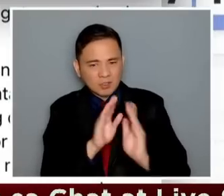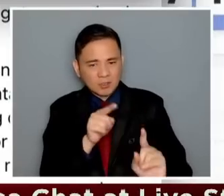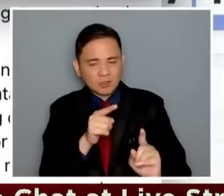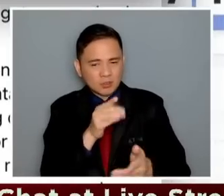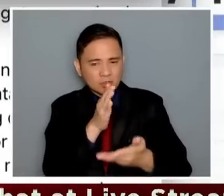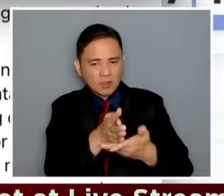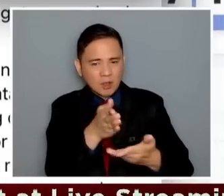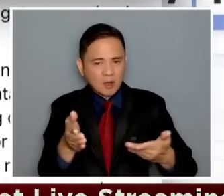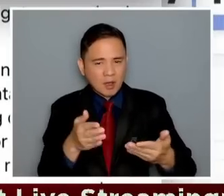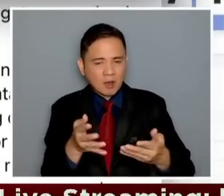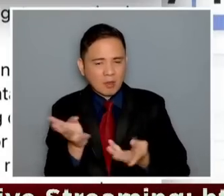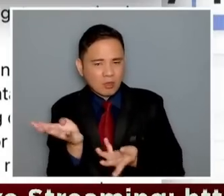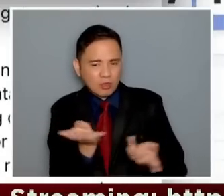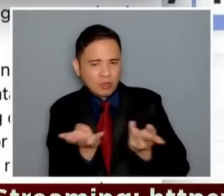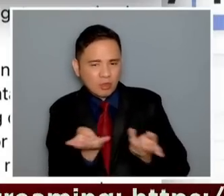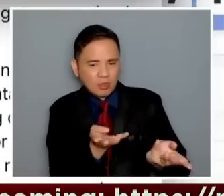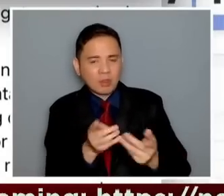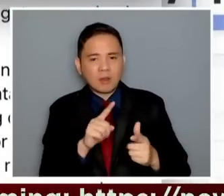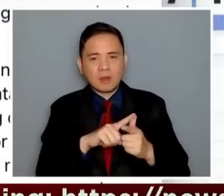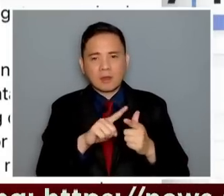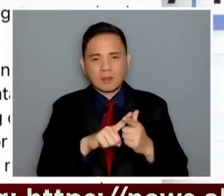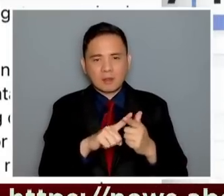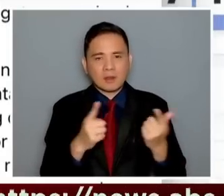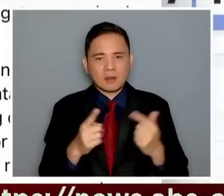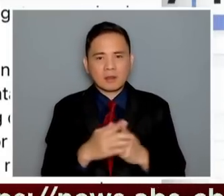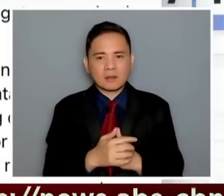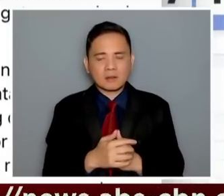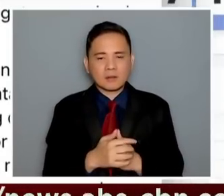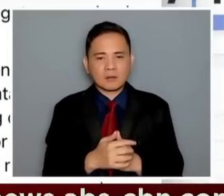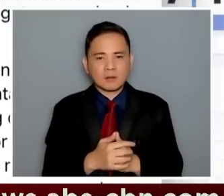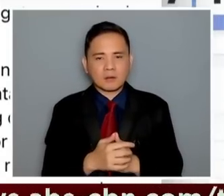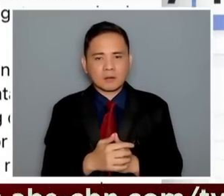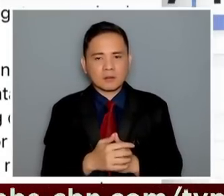ng estudyante at tuluyan na niyang mabawi ito.